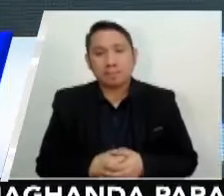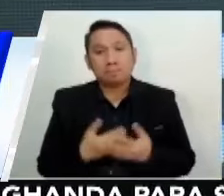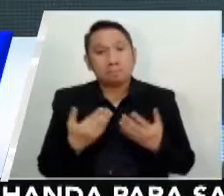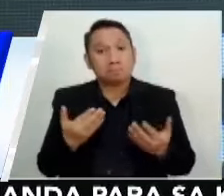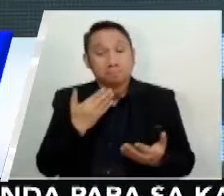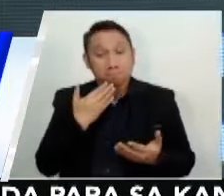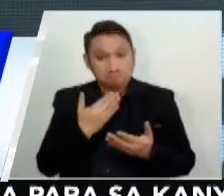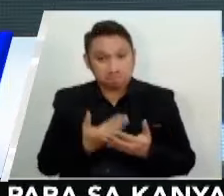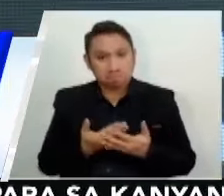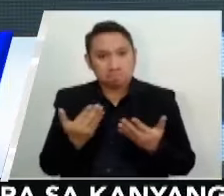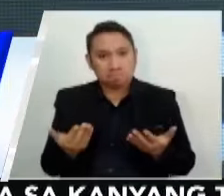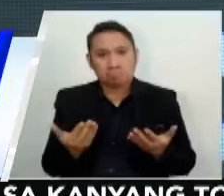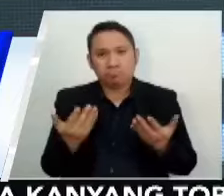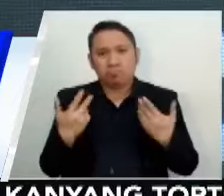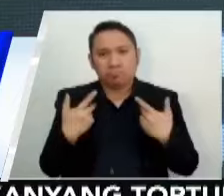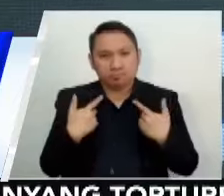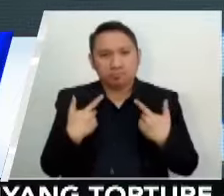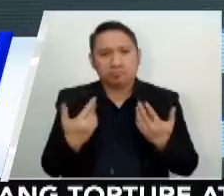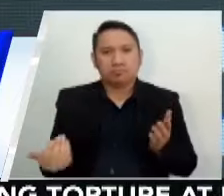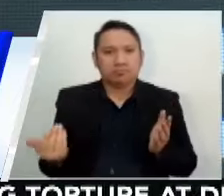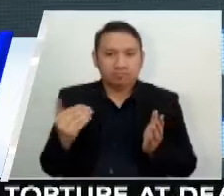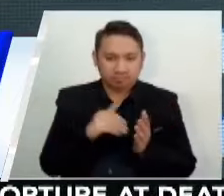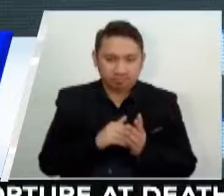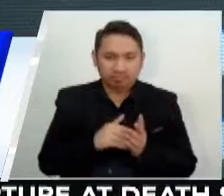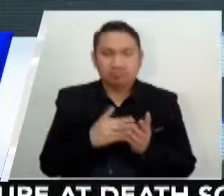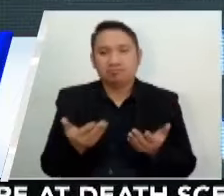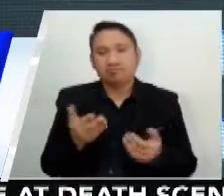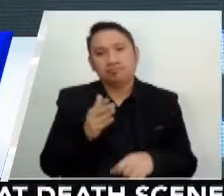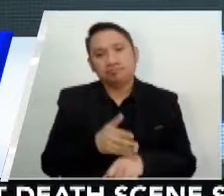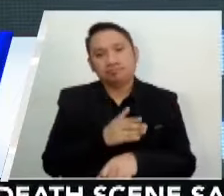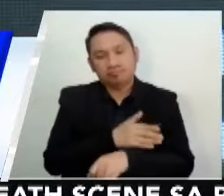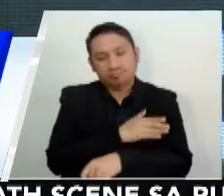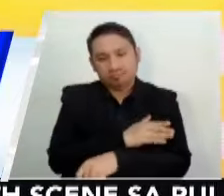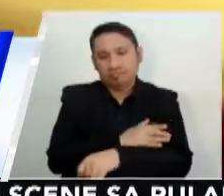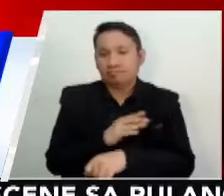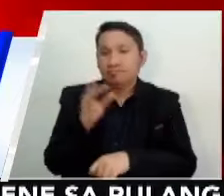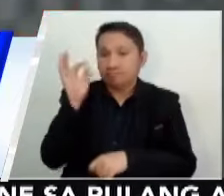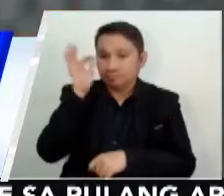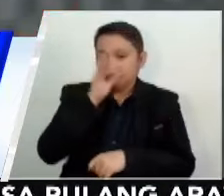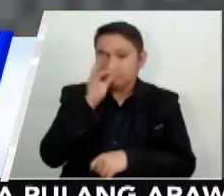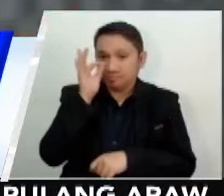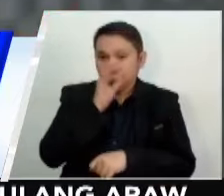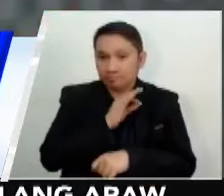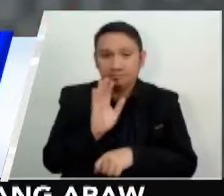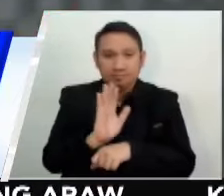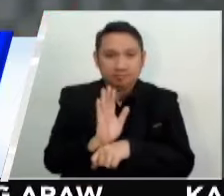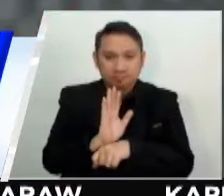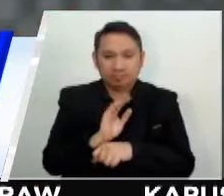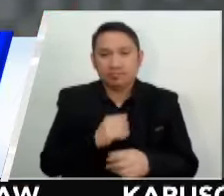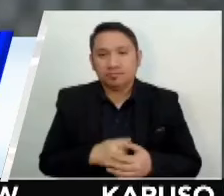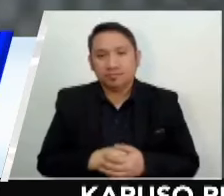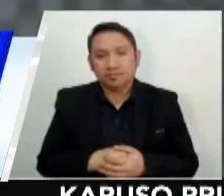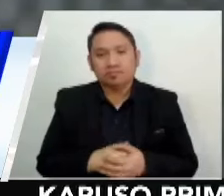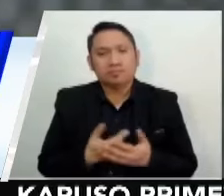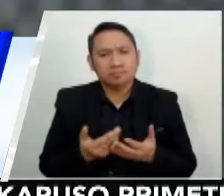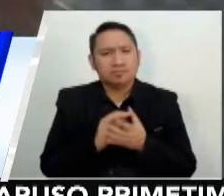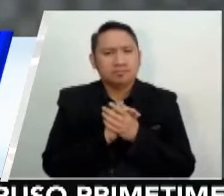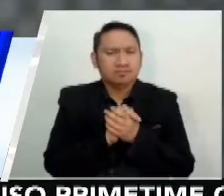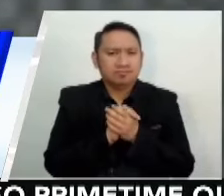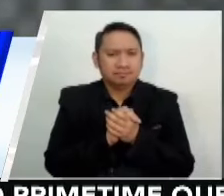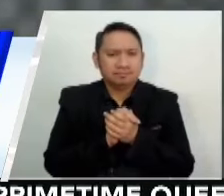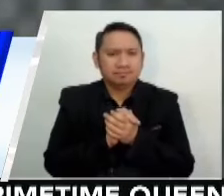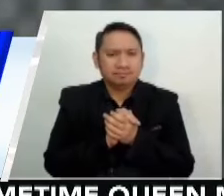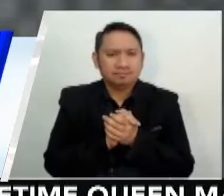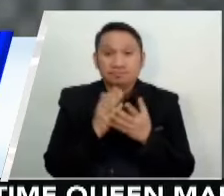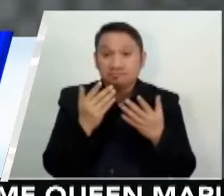na nabubuhay ng muli ang industriya ng pelikula sa Pilipinas. Congratulations sa kanila. Sabi ko nga, after the Balota,